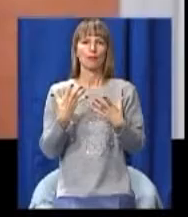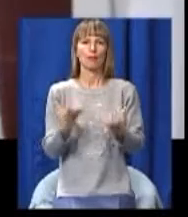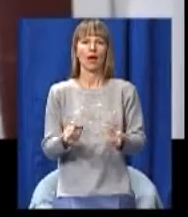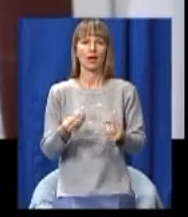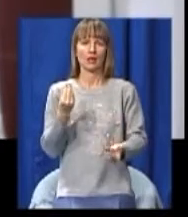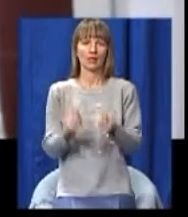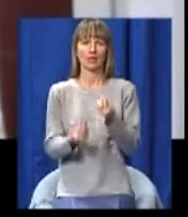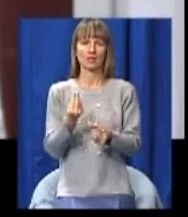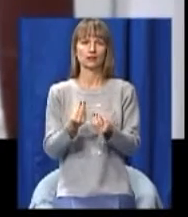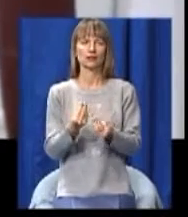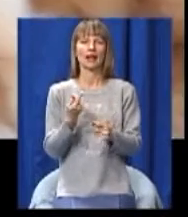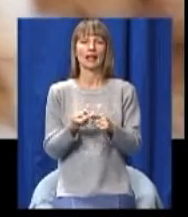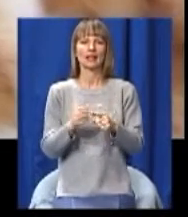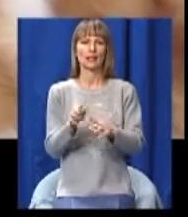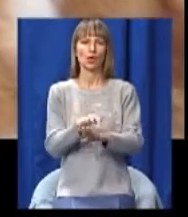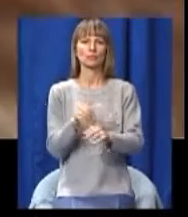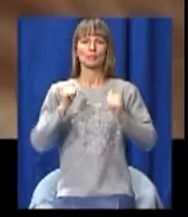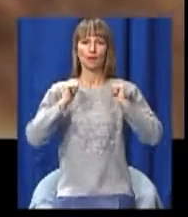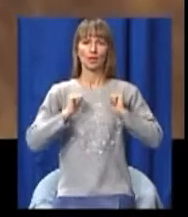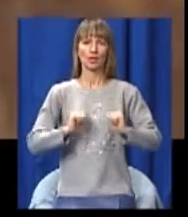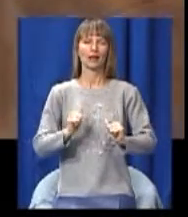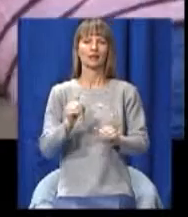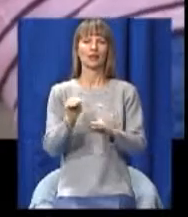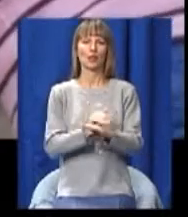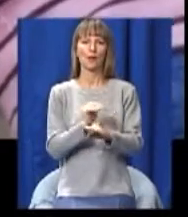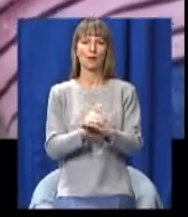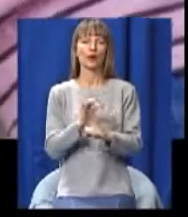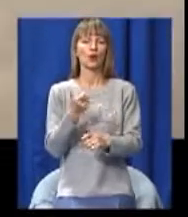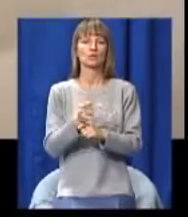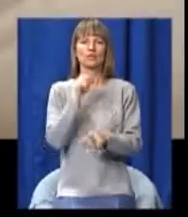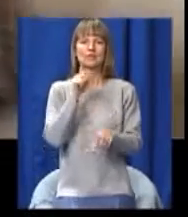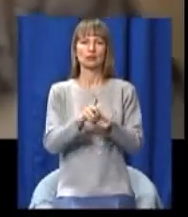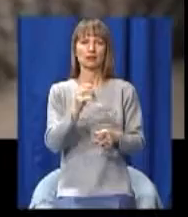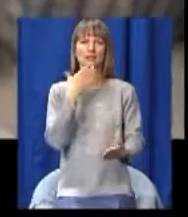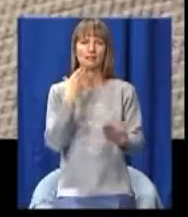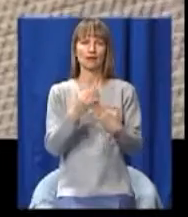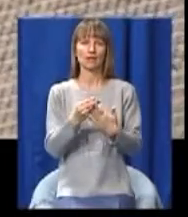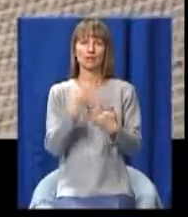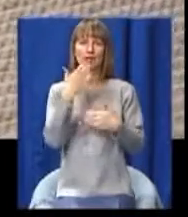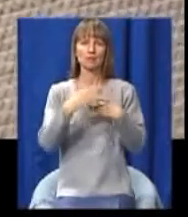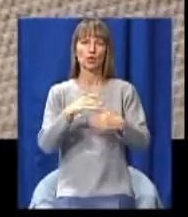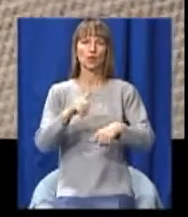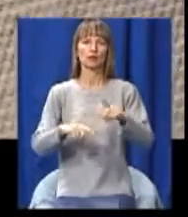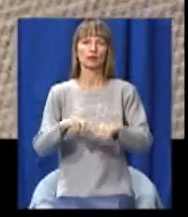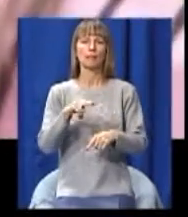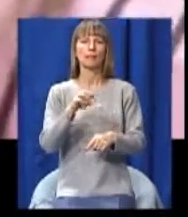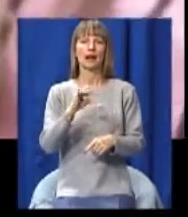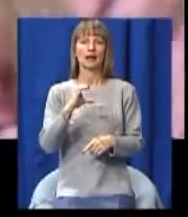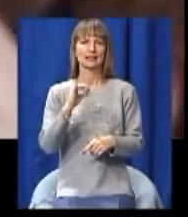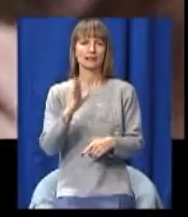іграшка. Екзотичні котики спокійні, доброзичливі і дуже схожі на своїх найближчих родичів –